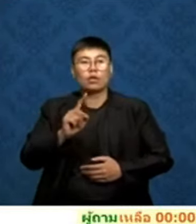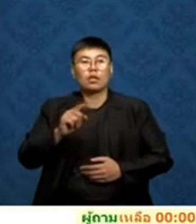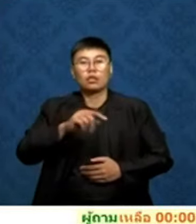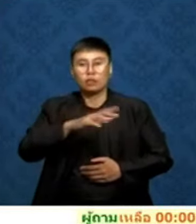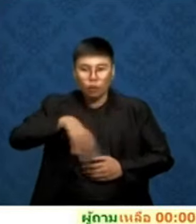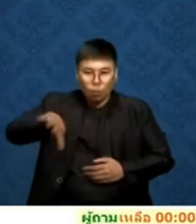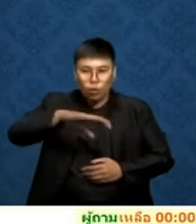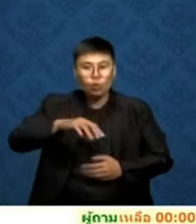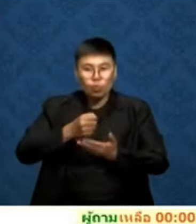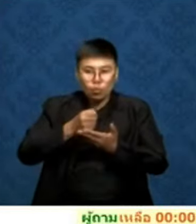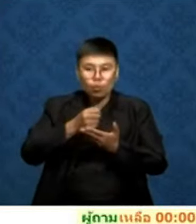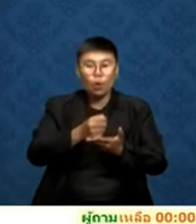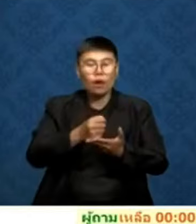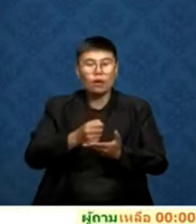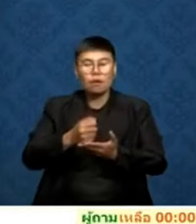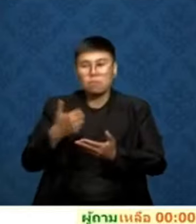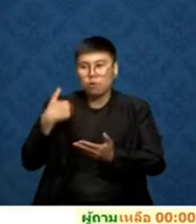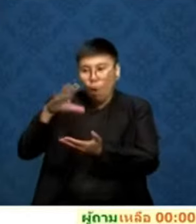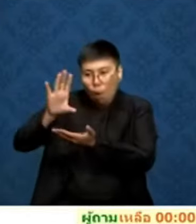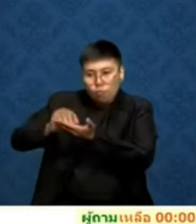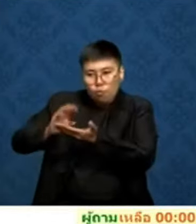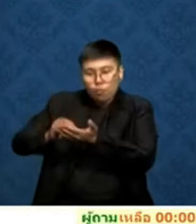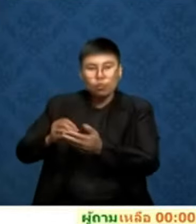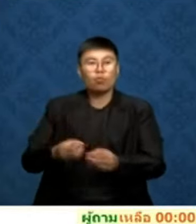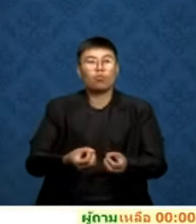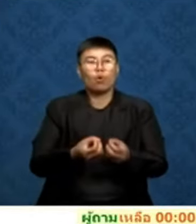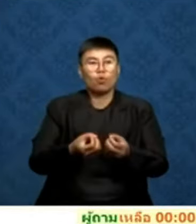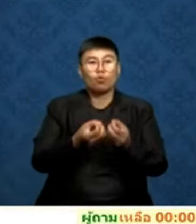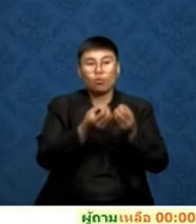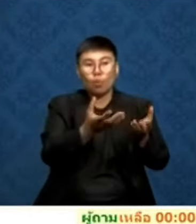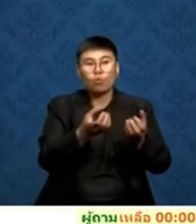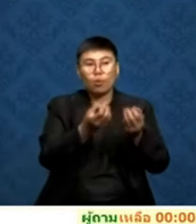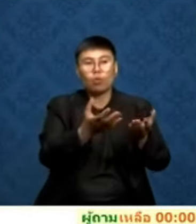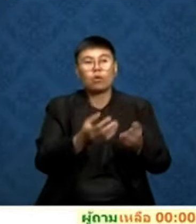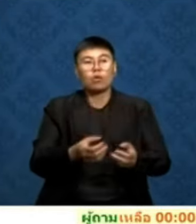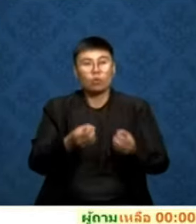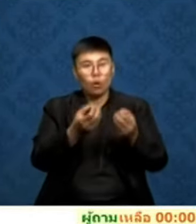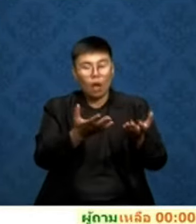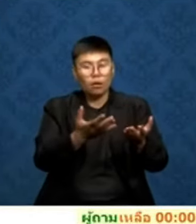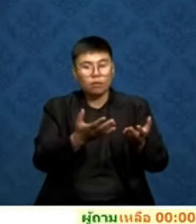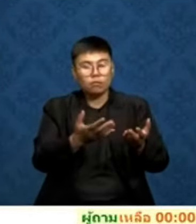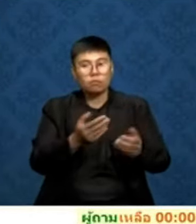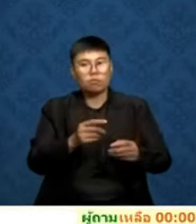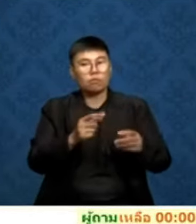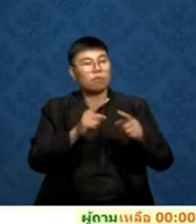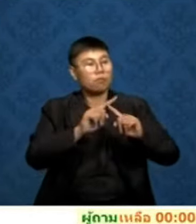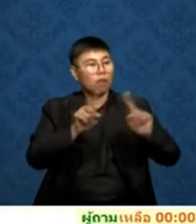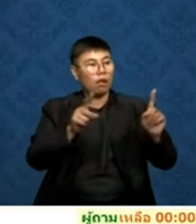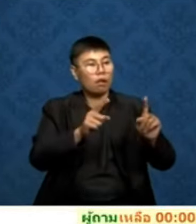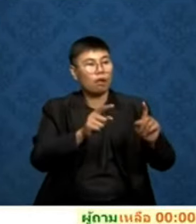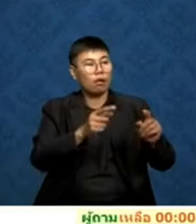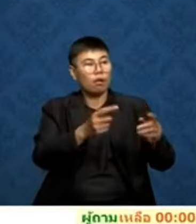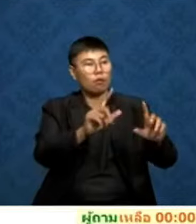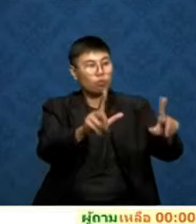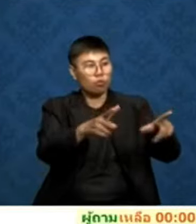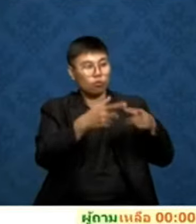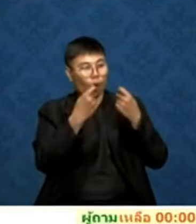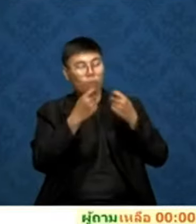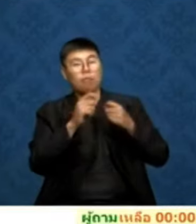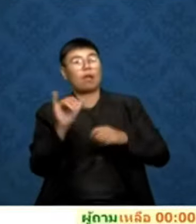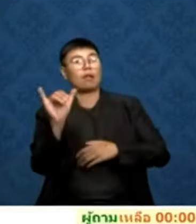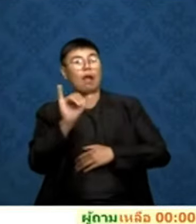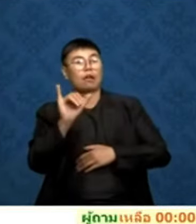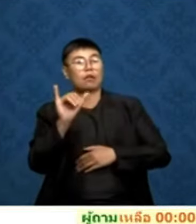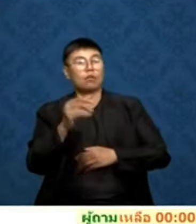แล้วก็ส่งข้อมูลมาให้มากที่สุดท่านอาจจะบอกว่าส่งแล้วไม่ได้รับการตอบสนองก็อยากจะให้ส่งมาในจุดที่ใช่อาจจ